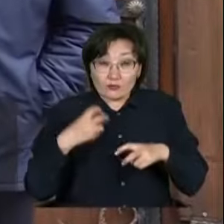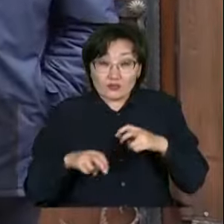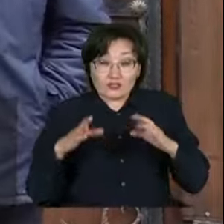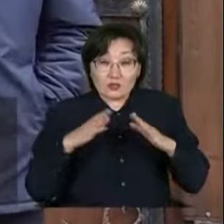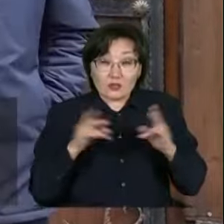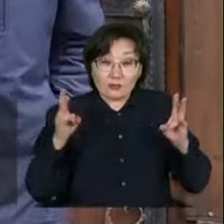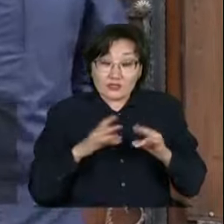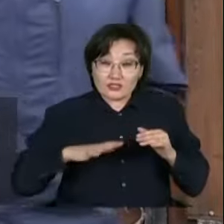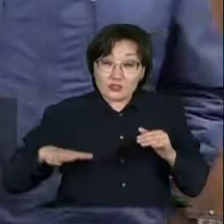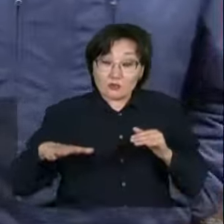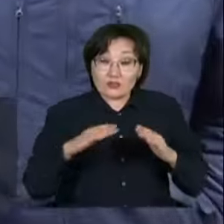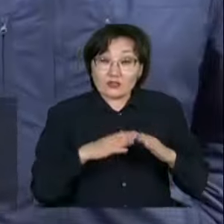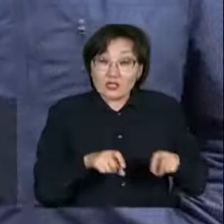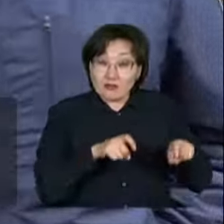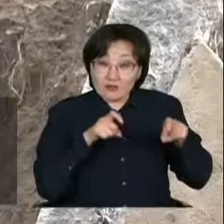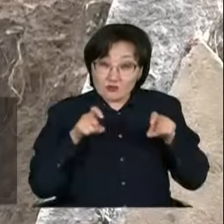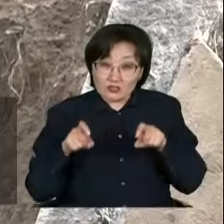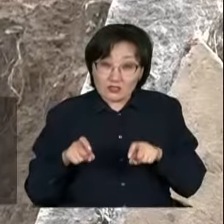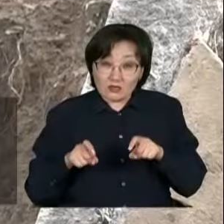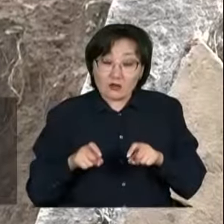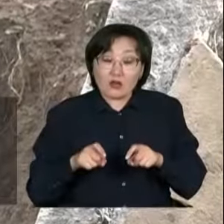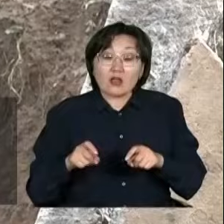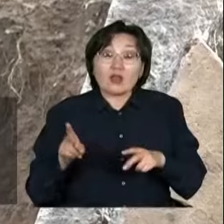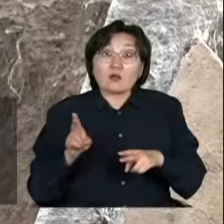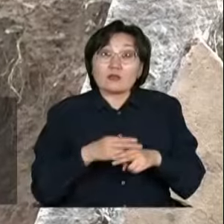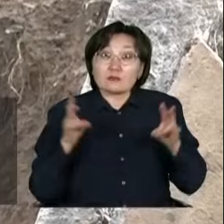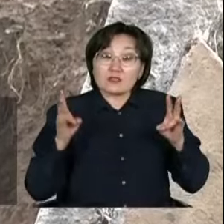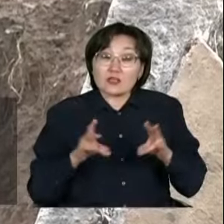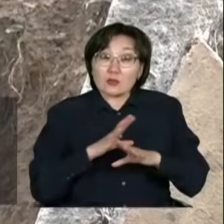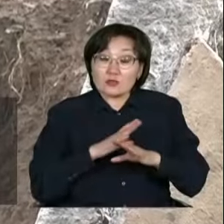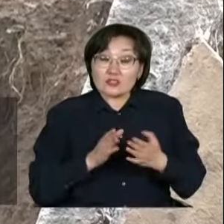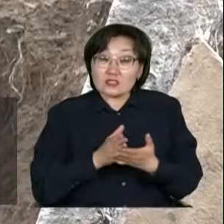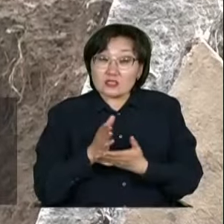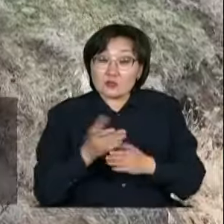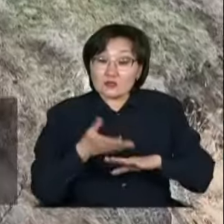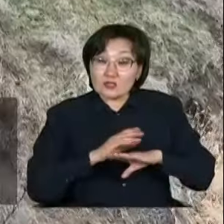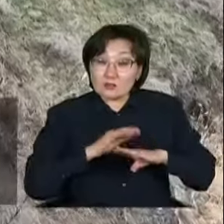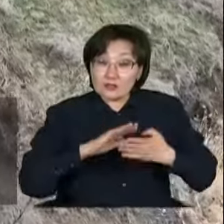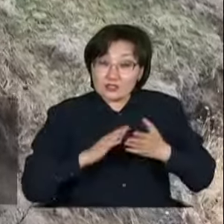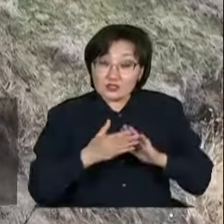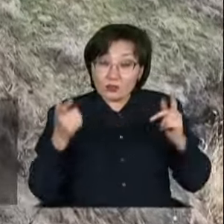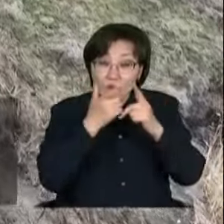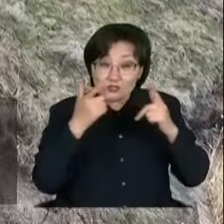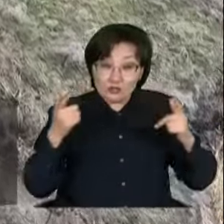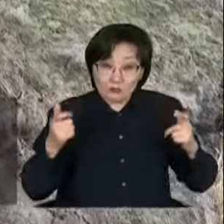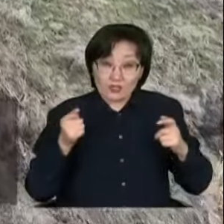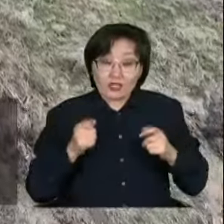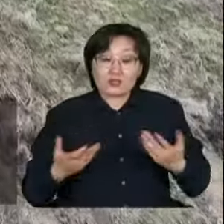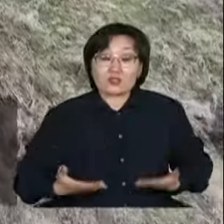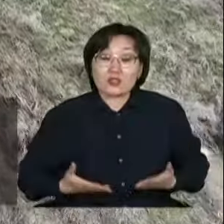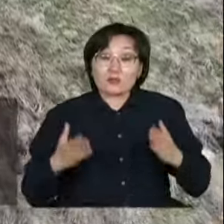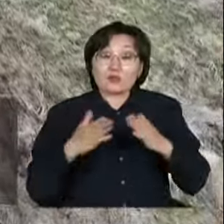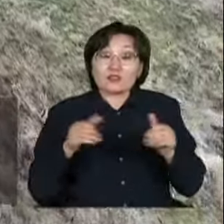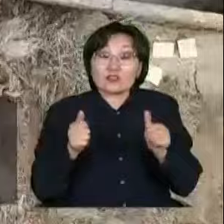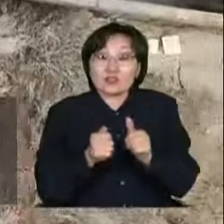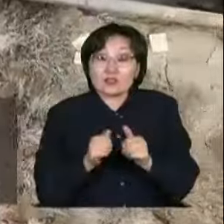в опасной зоне зданий эвакуированы. Обошлось без пострадавших. В службе по чрезвычайным ситуациям сообщили, что жилье,